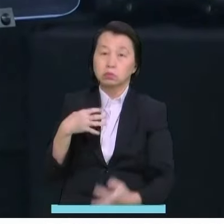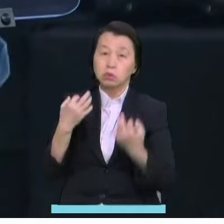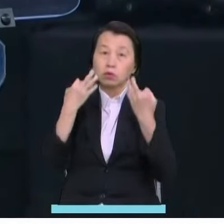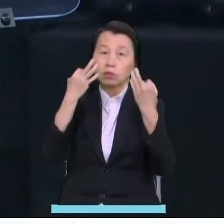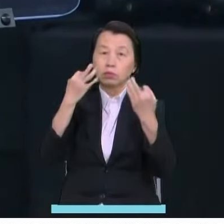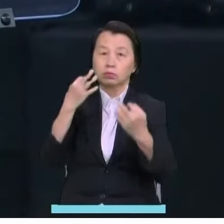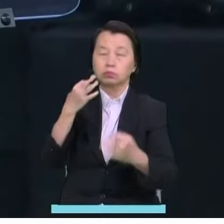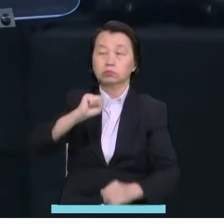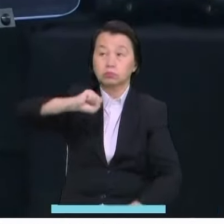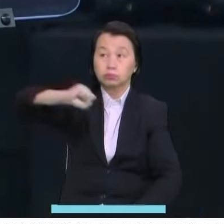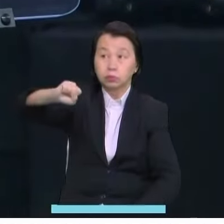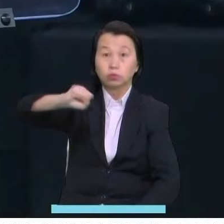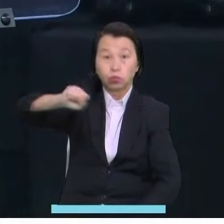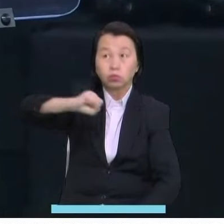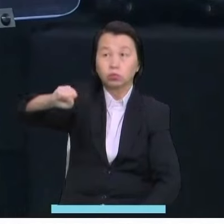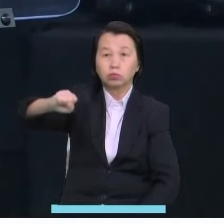Berjuang.